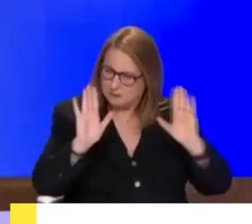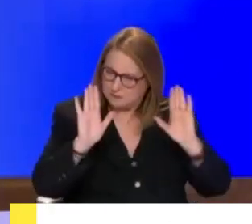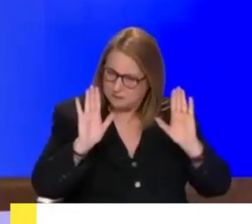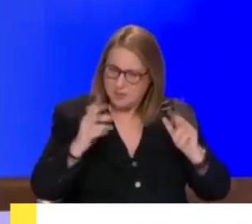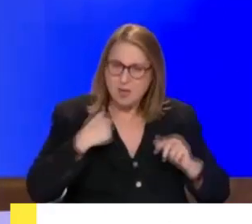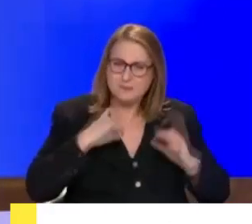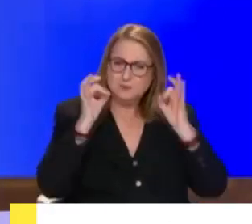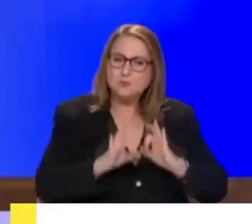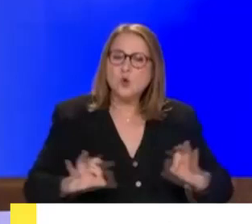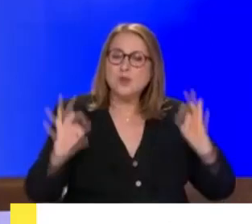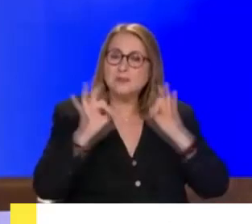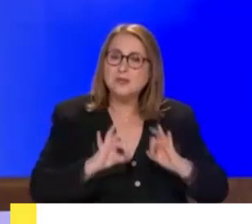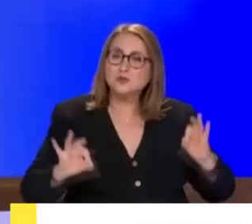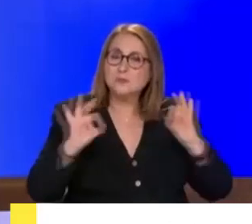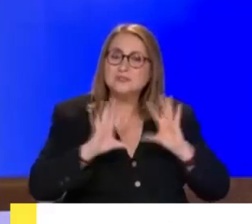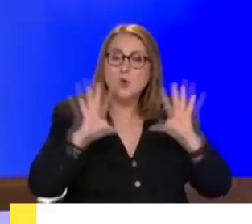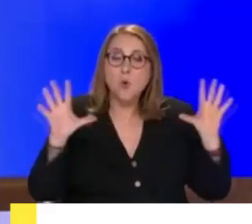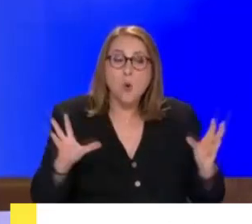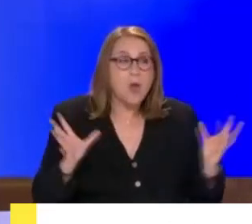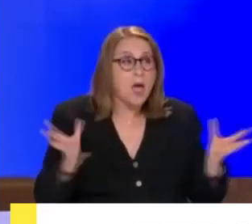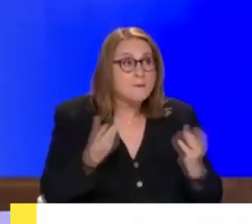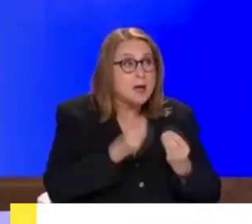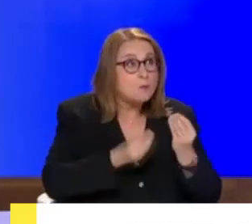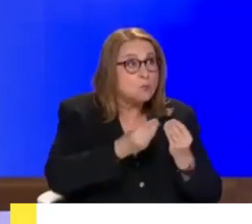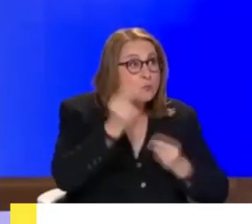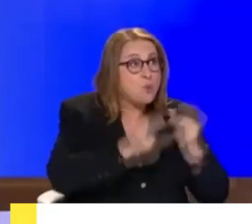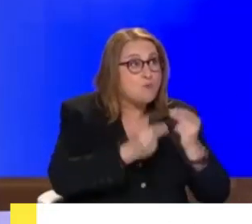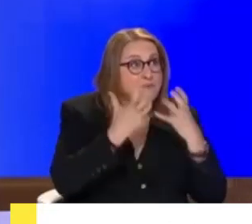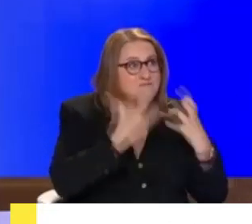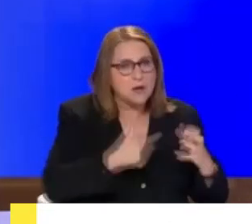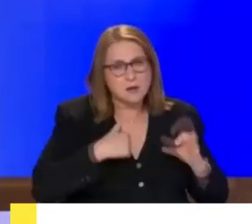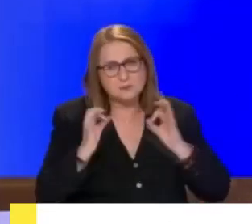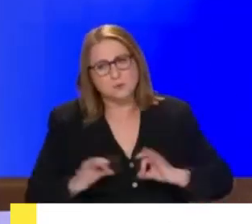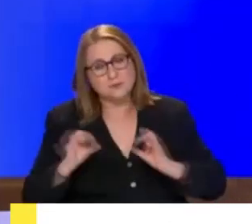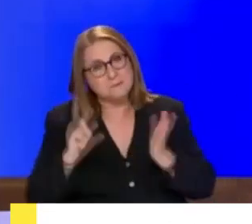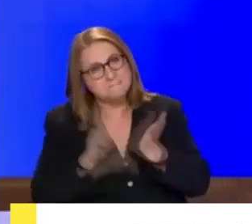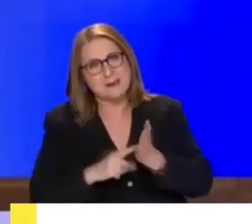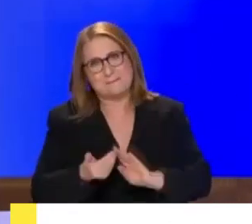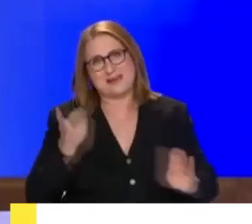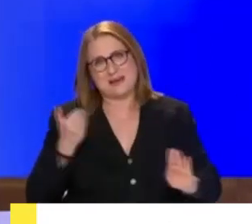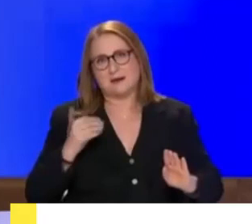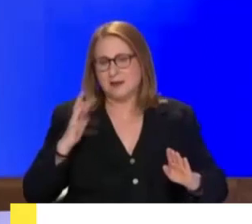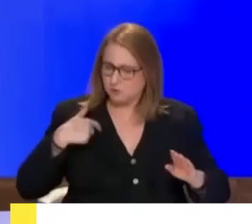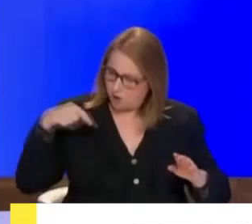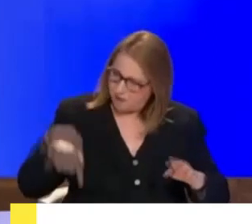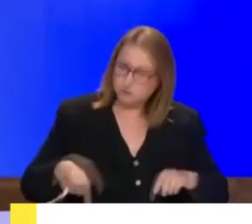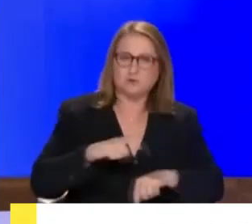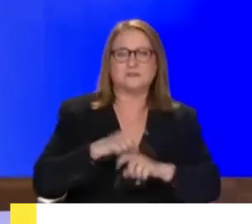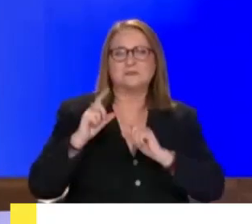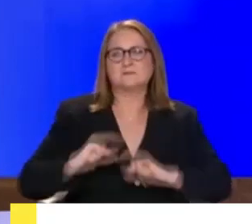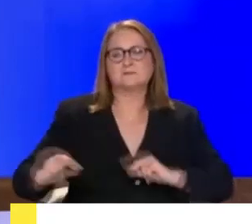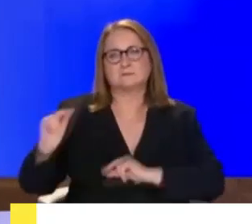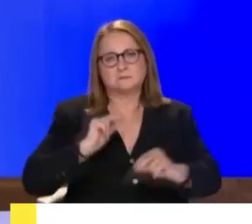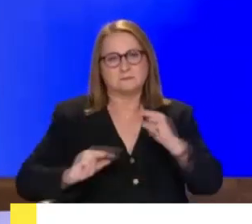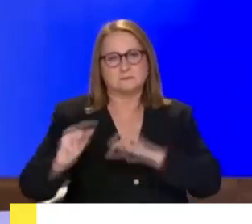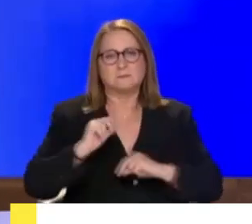δυνατό σενάριο και φυσικά, εάν αυτό συμβεί, μην έχουμε καμία αμφιβολία